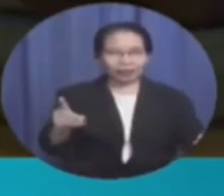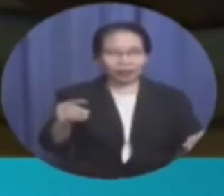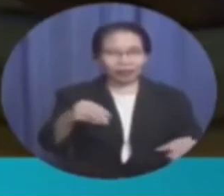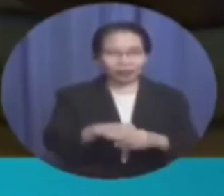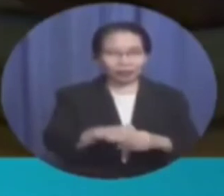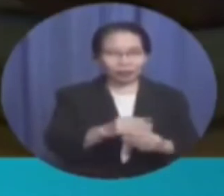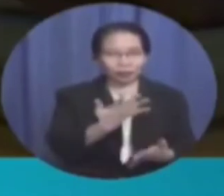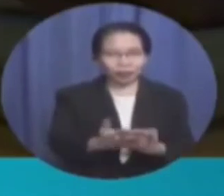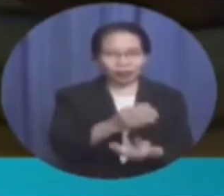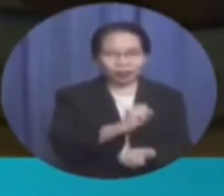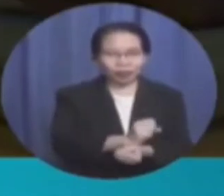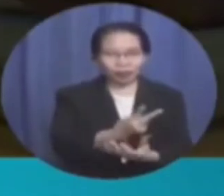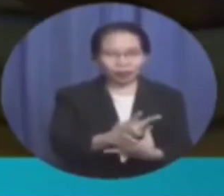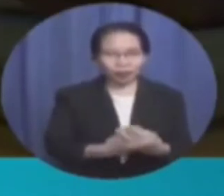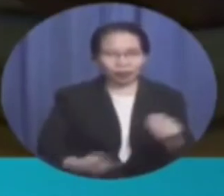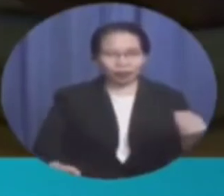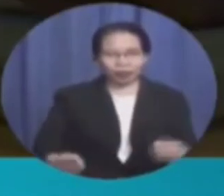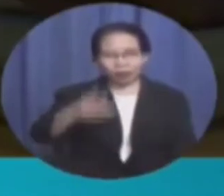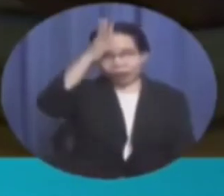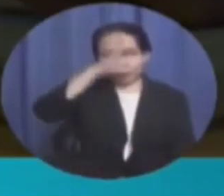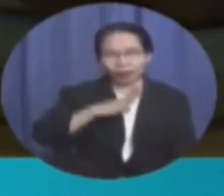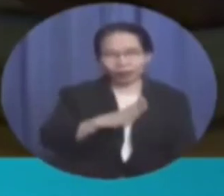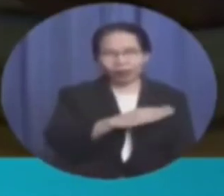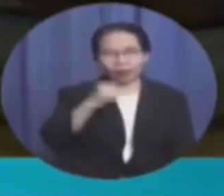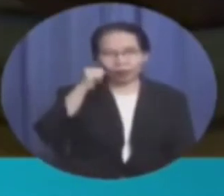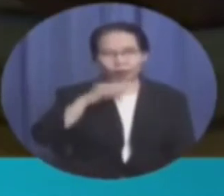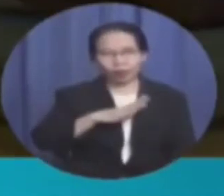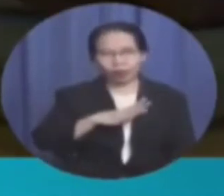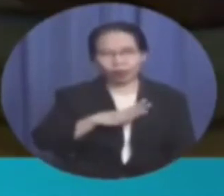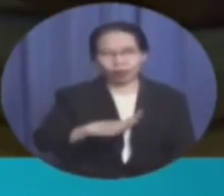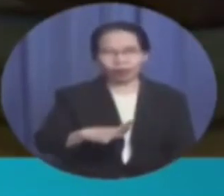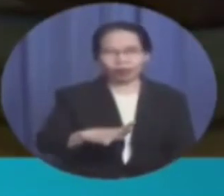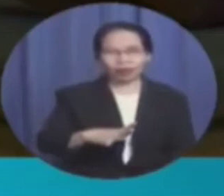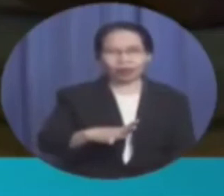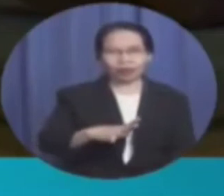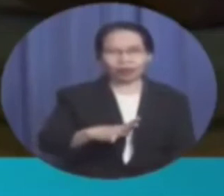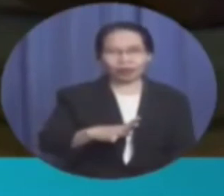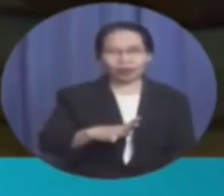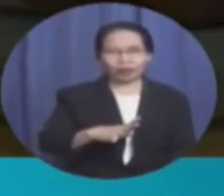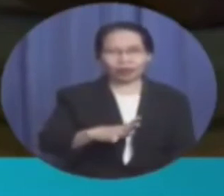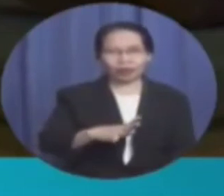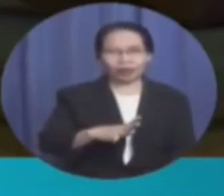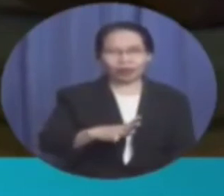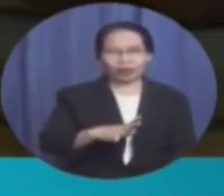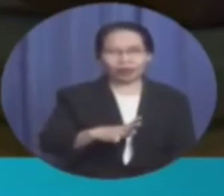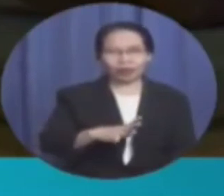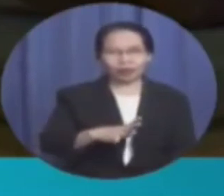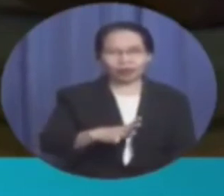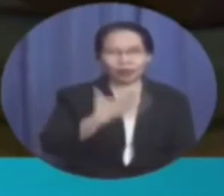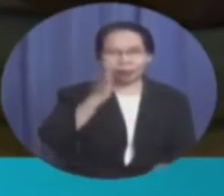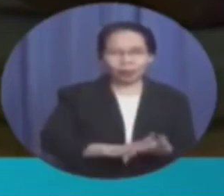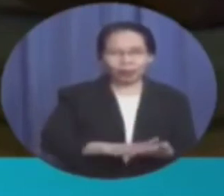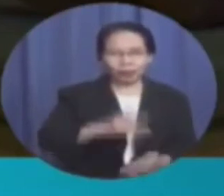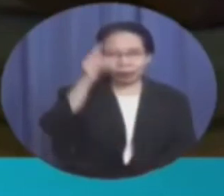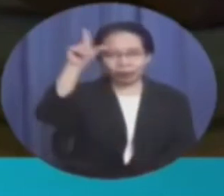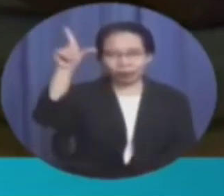tinatalian at ipinapasok sa mga bilangguan ang mga lalaki at gayon din ang mga babae. Ang lupit